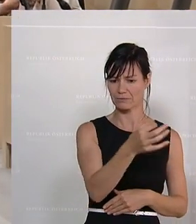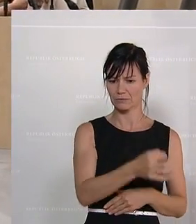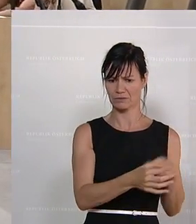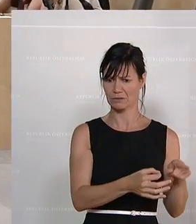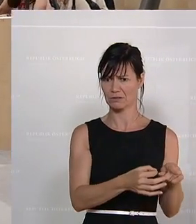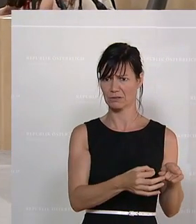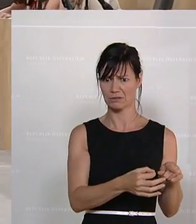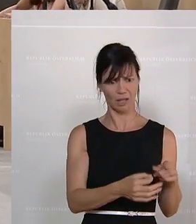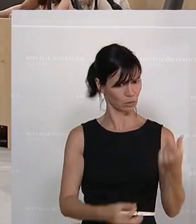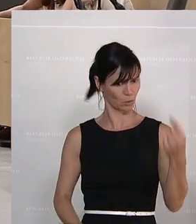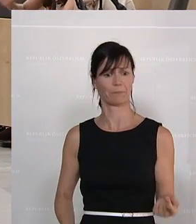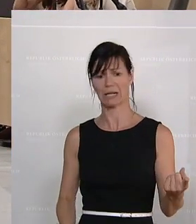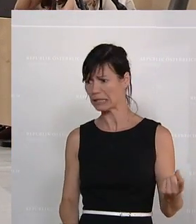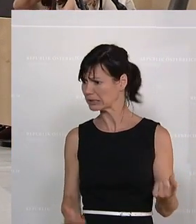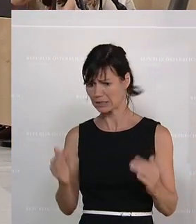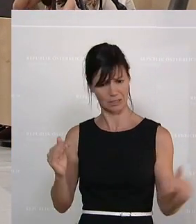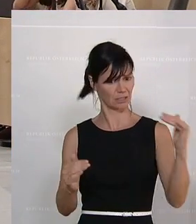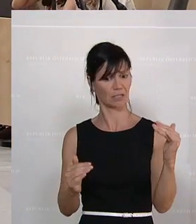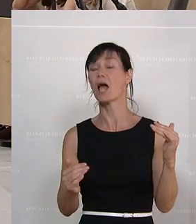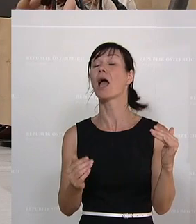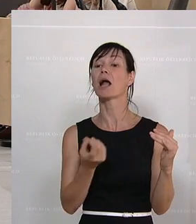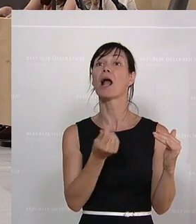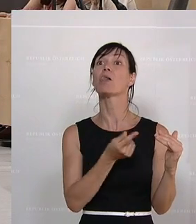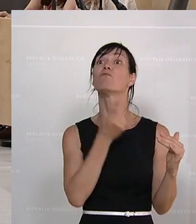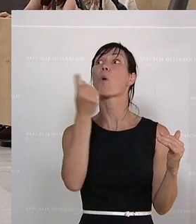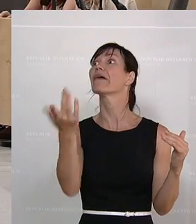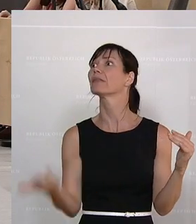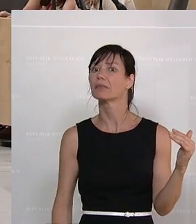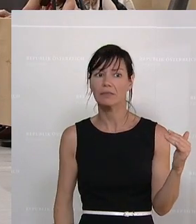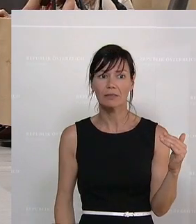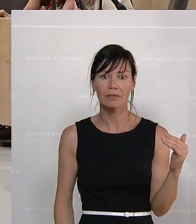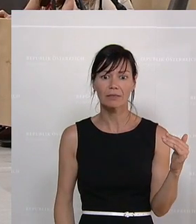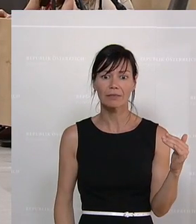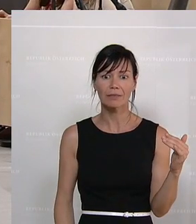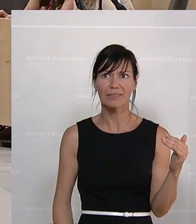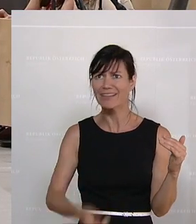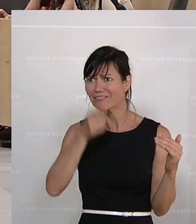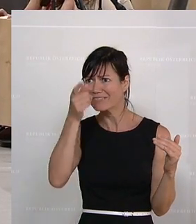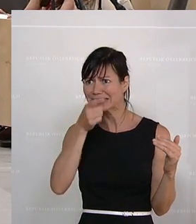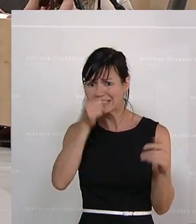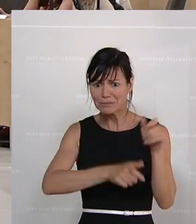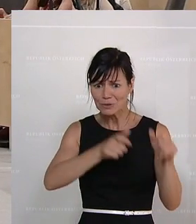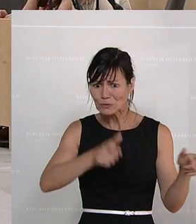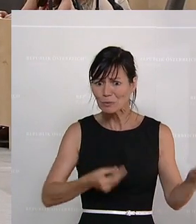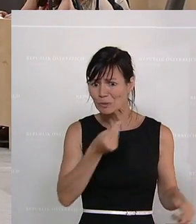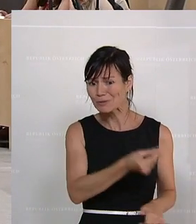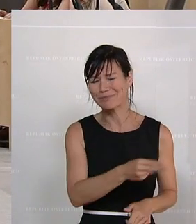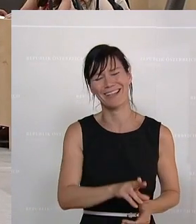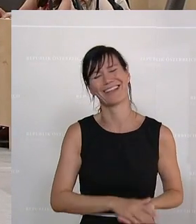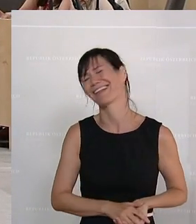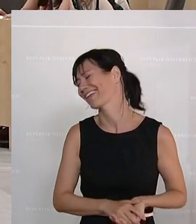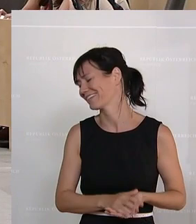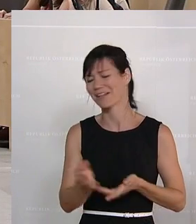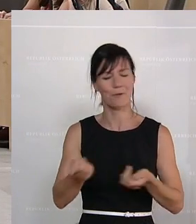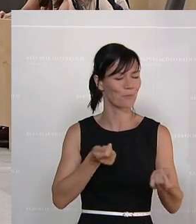das doppelte und der frage niveau geht dieses geld habe sicher nicht zu den versicherten sondern das versichert in diversen